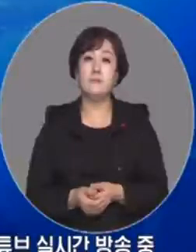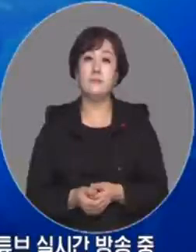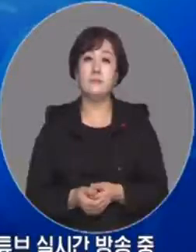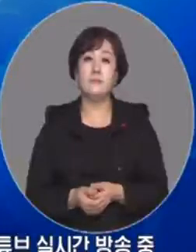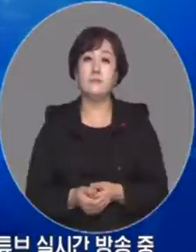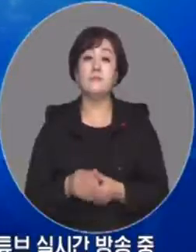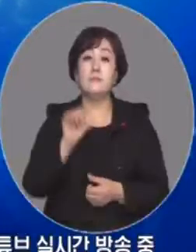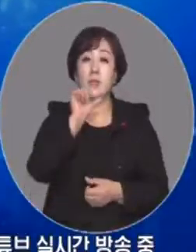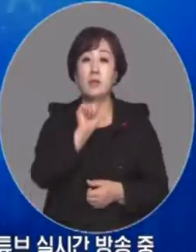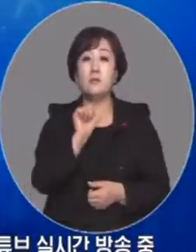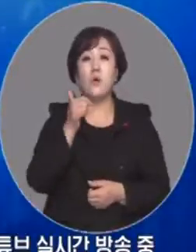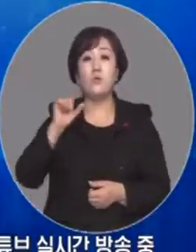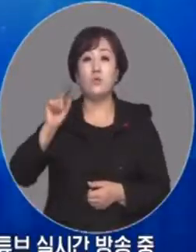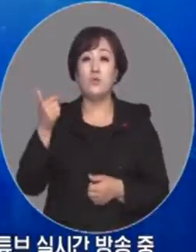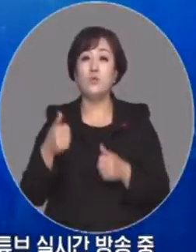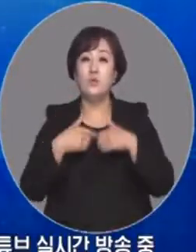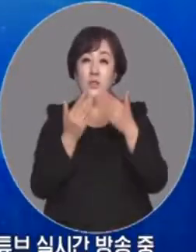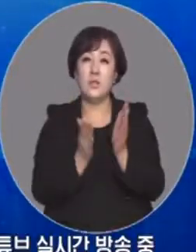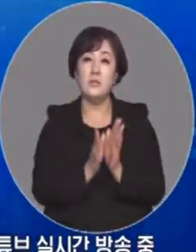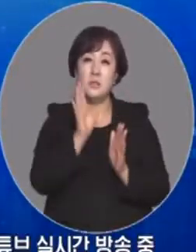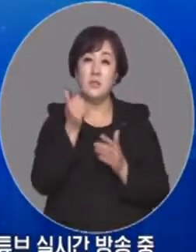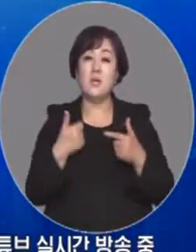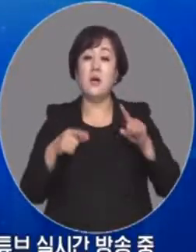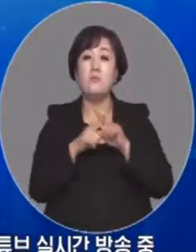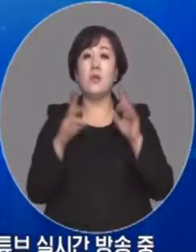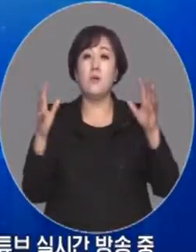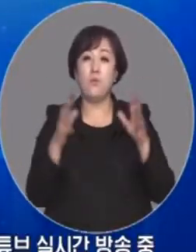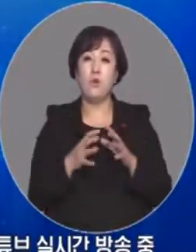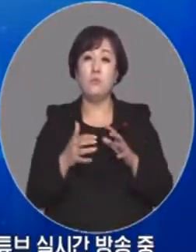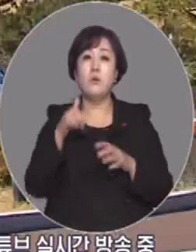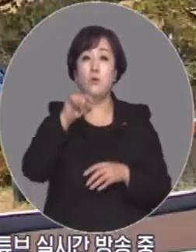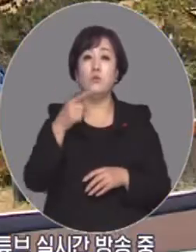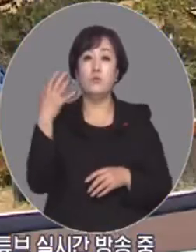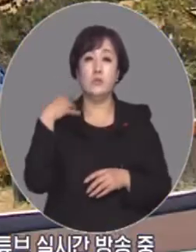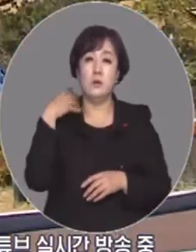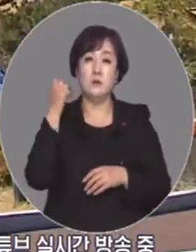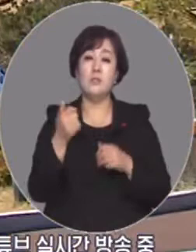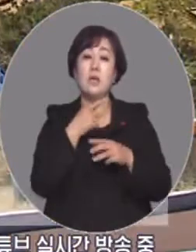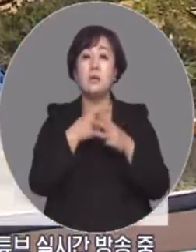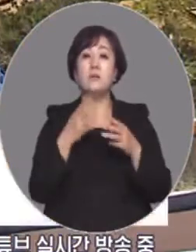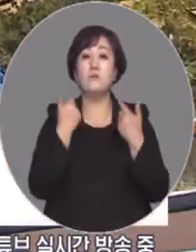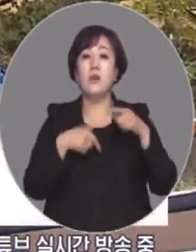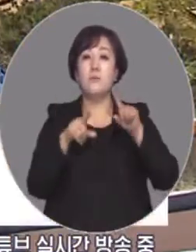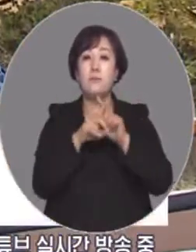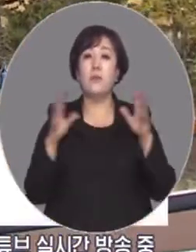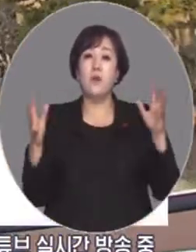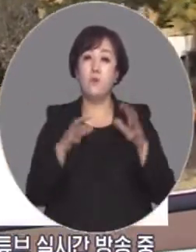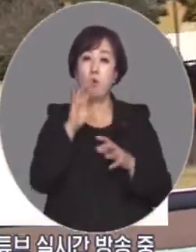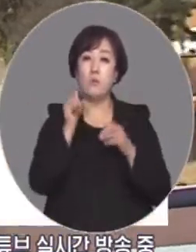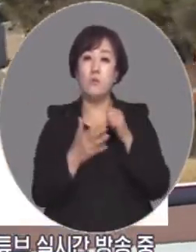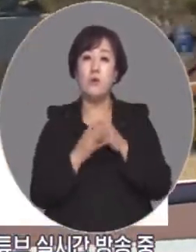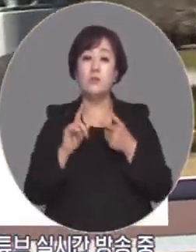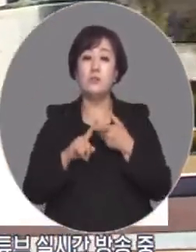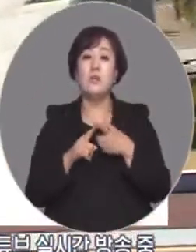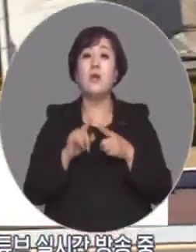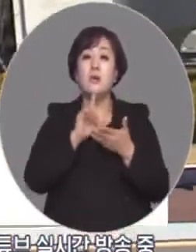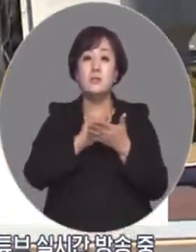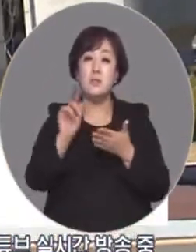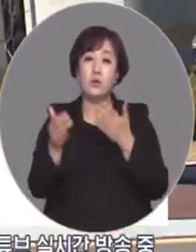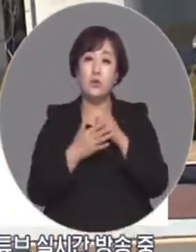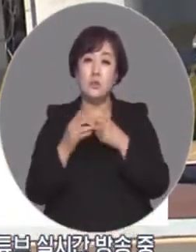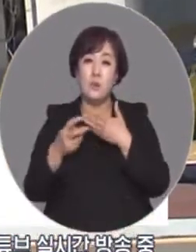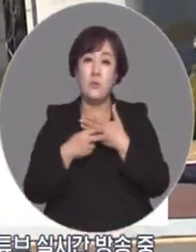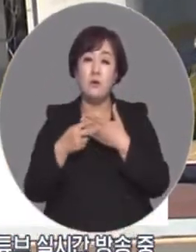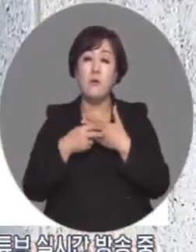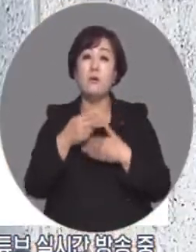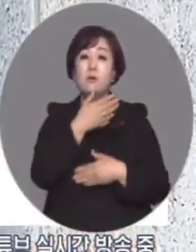5개 구 군 단체장 으로 구성된 울산 구청장 군수 협의회 가 제어 의과대학 정상화를 촉구하고